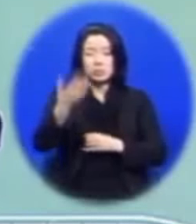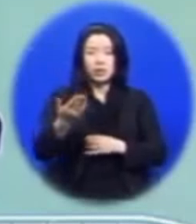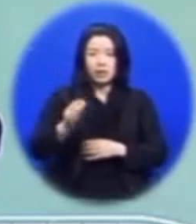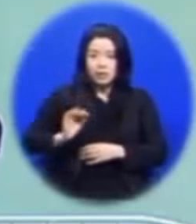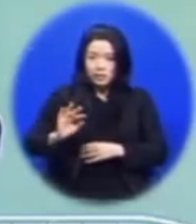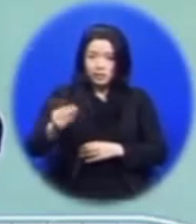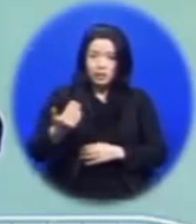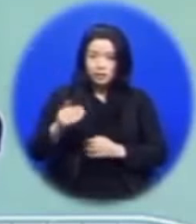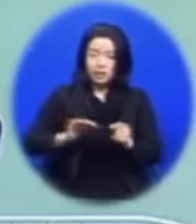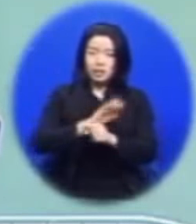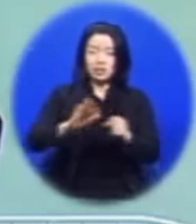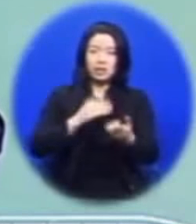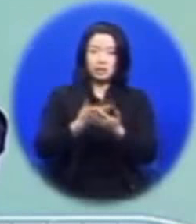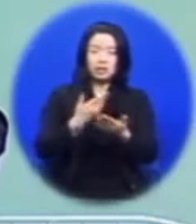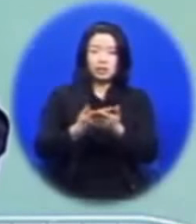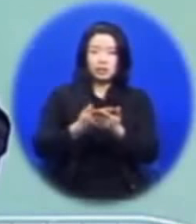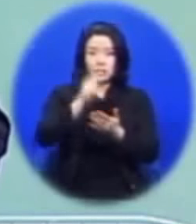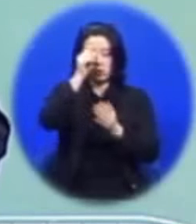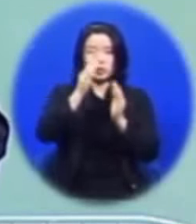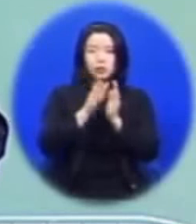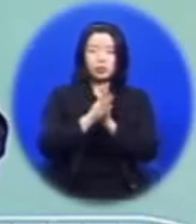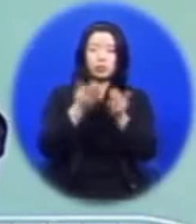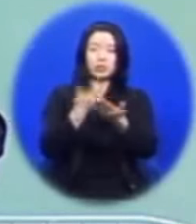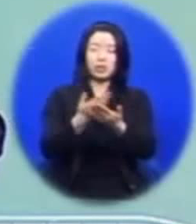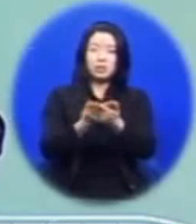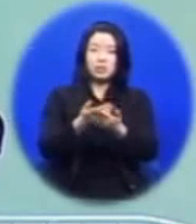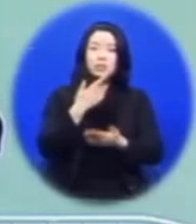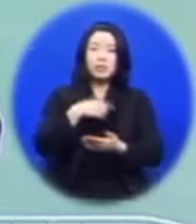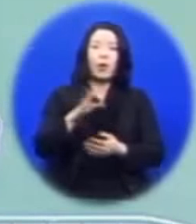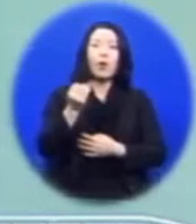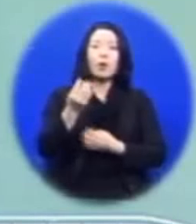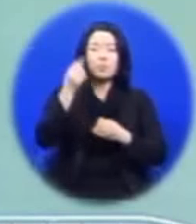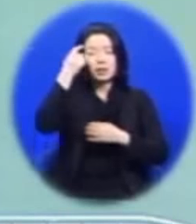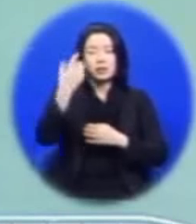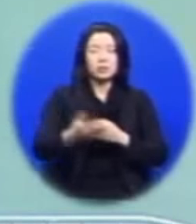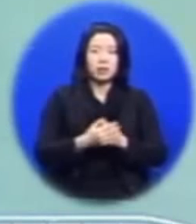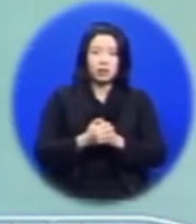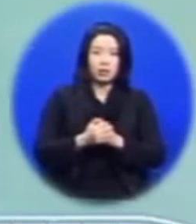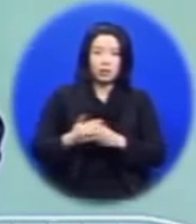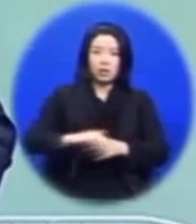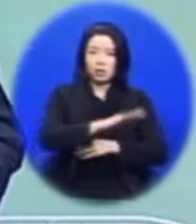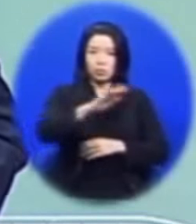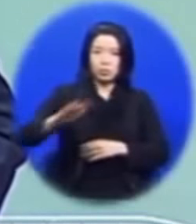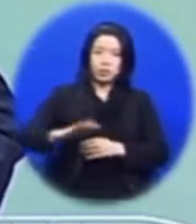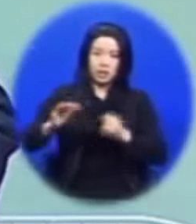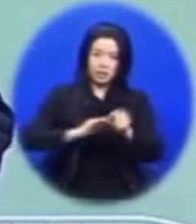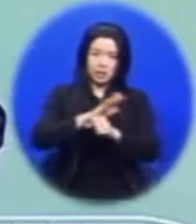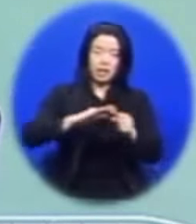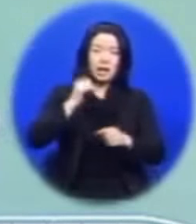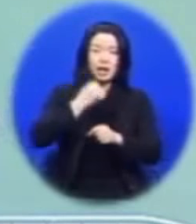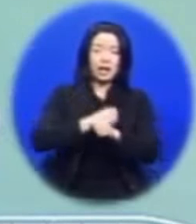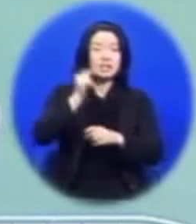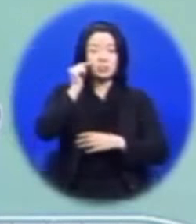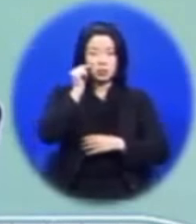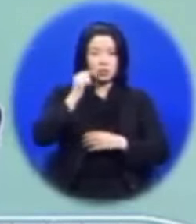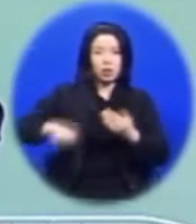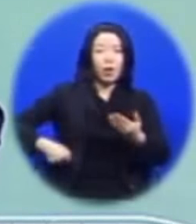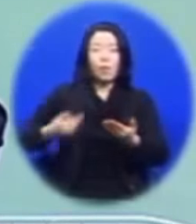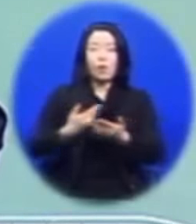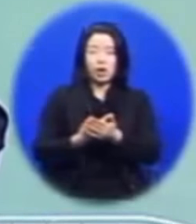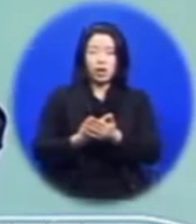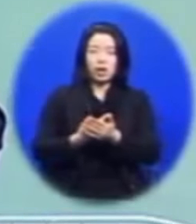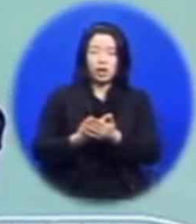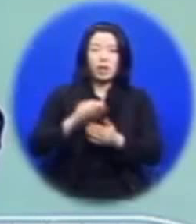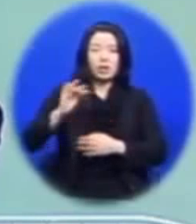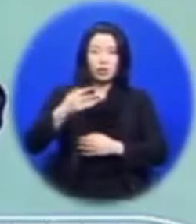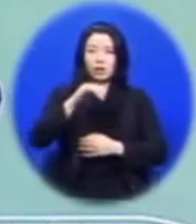사랑을 달라고 기도한 적이 얼마나 되십니까 우리가 사랑하지 못해서 회개해야 될게 혹